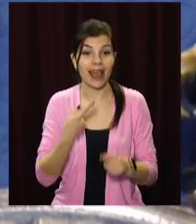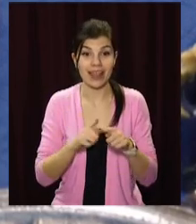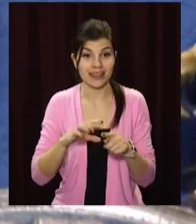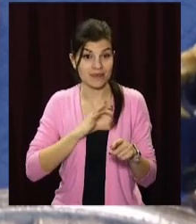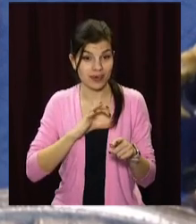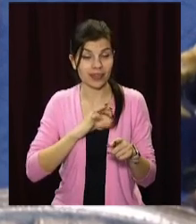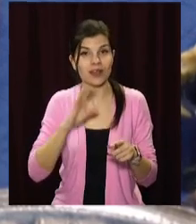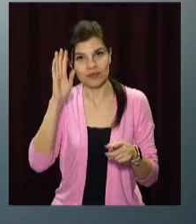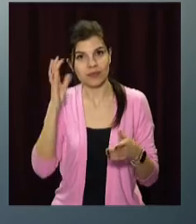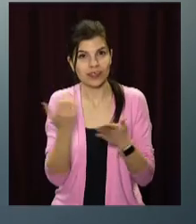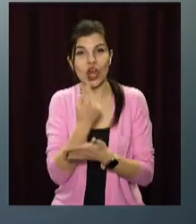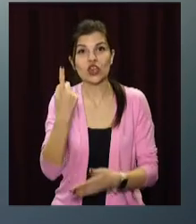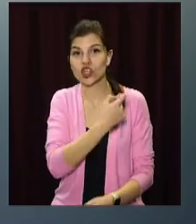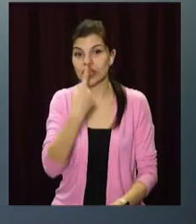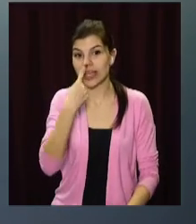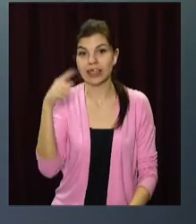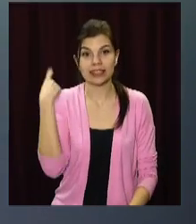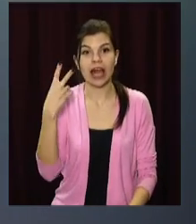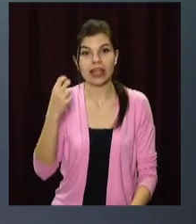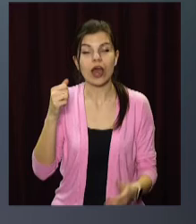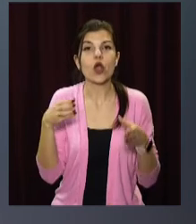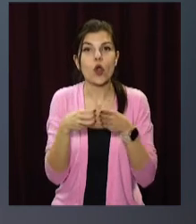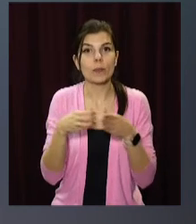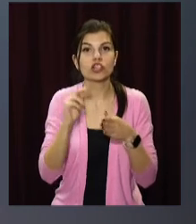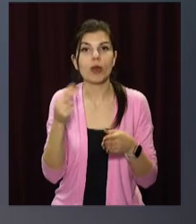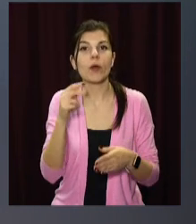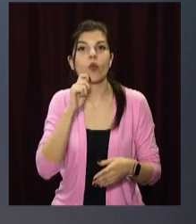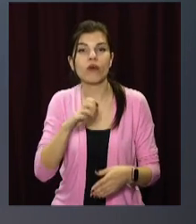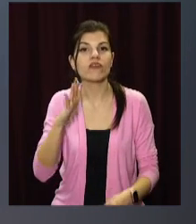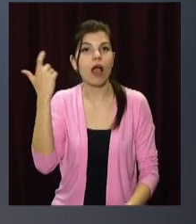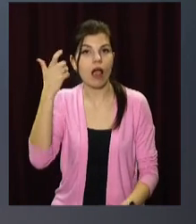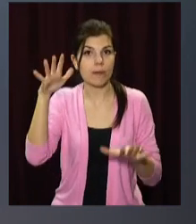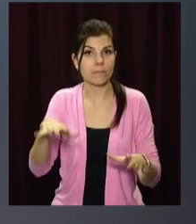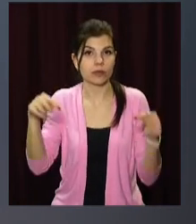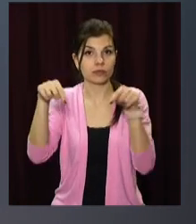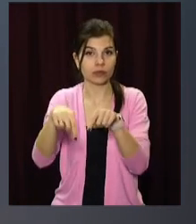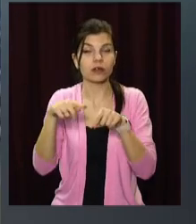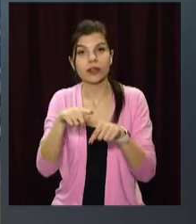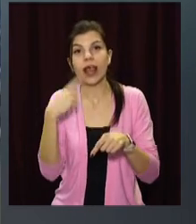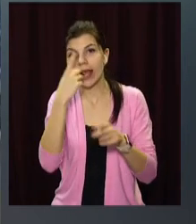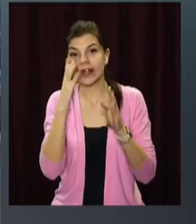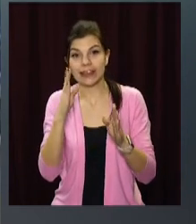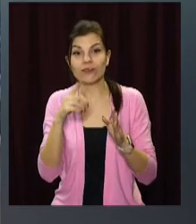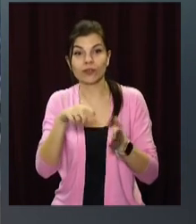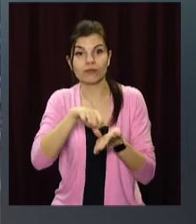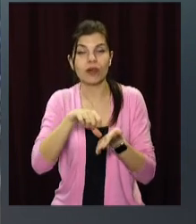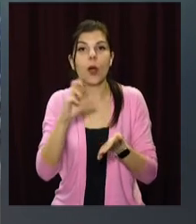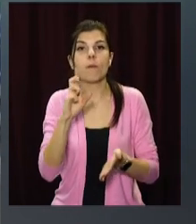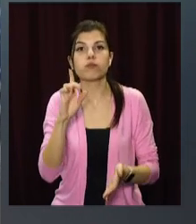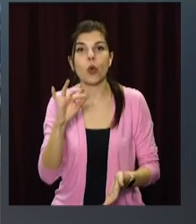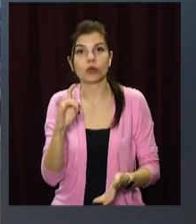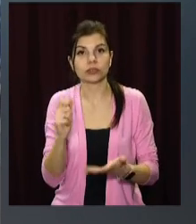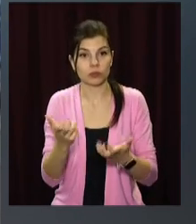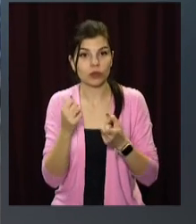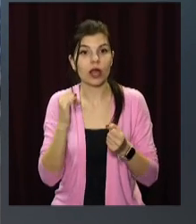медаль хлопець здобув тиждень тому на командному чемпіонаті України в Харкові. В індивідуальних змаганнях він став бронзовим призером